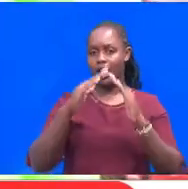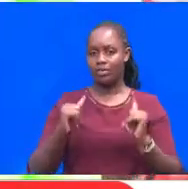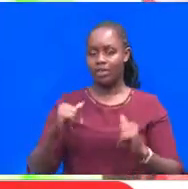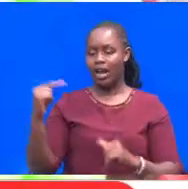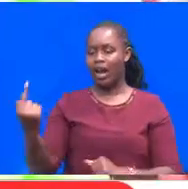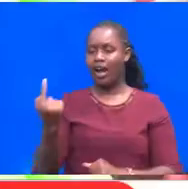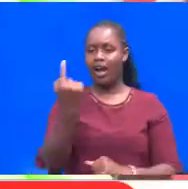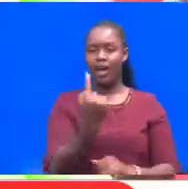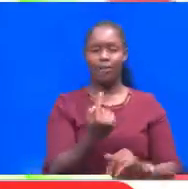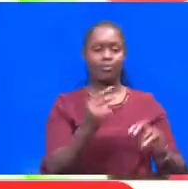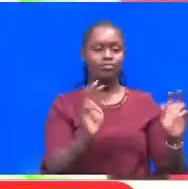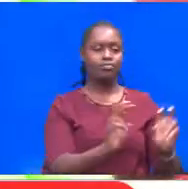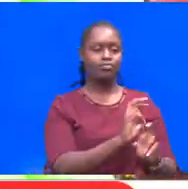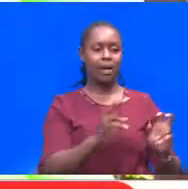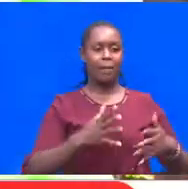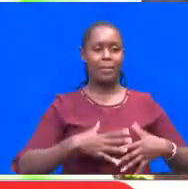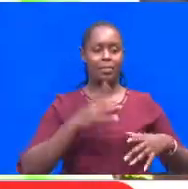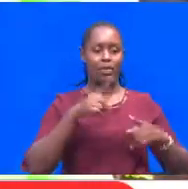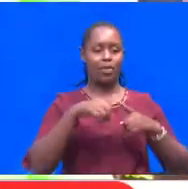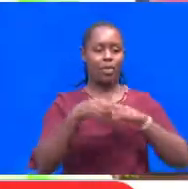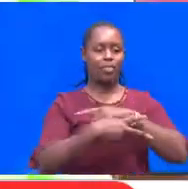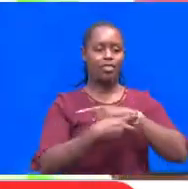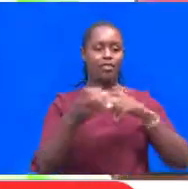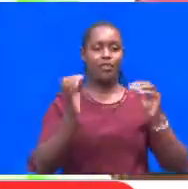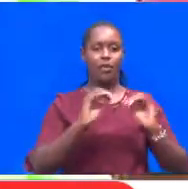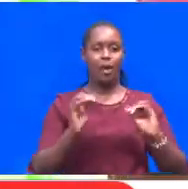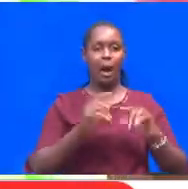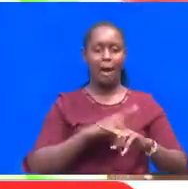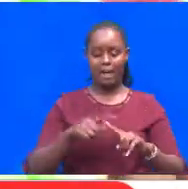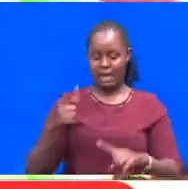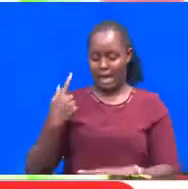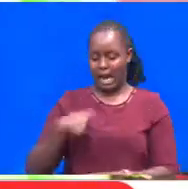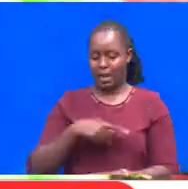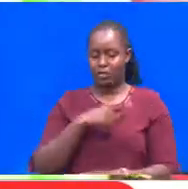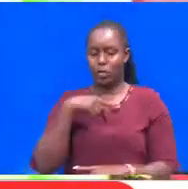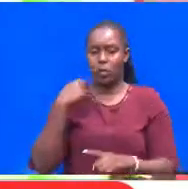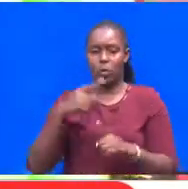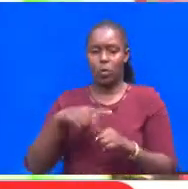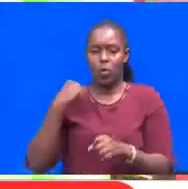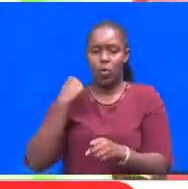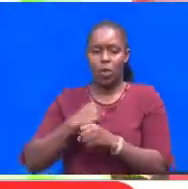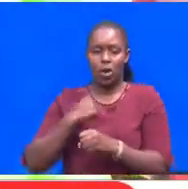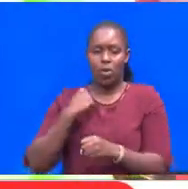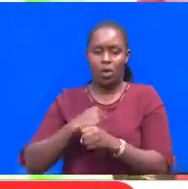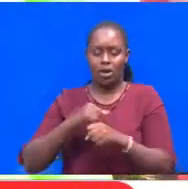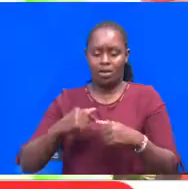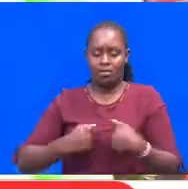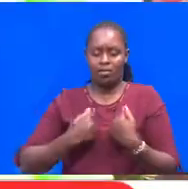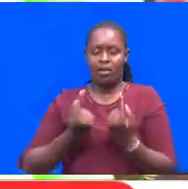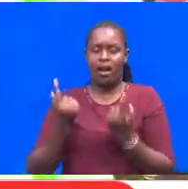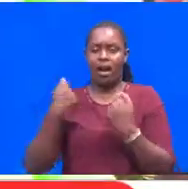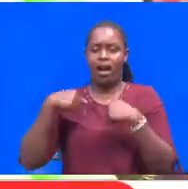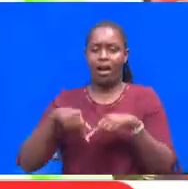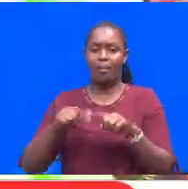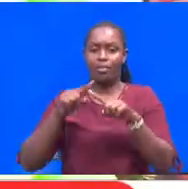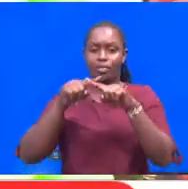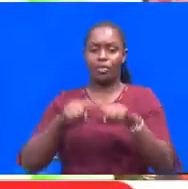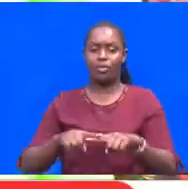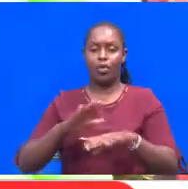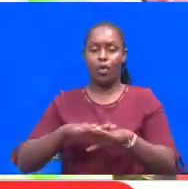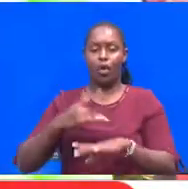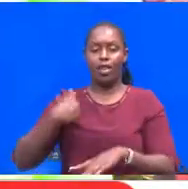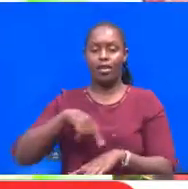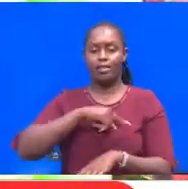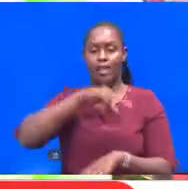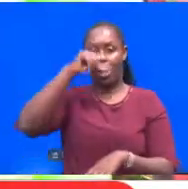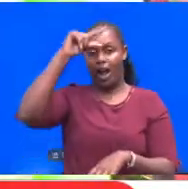kuangalia watu wenye ameiba. Lakini sisi wenye tuko mahasola wanakuja kutegemea sisi. Serikali